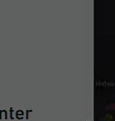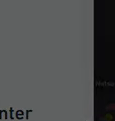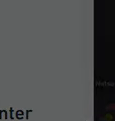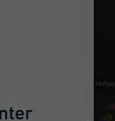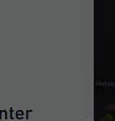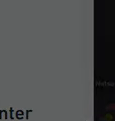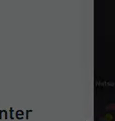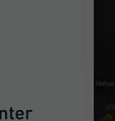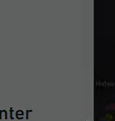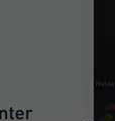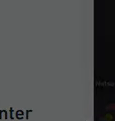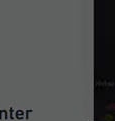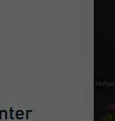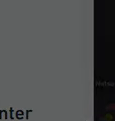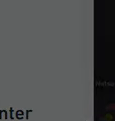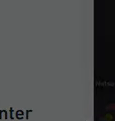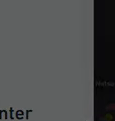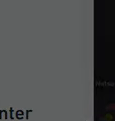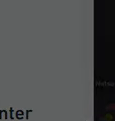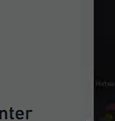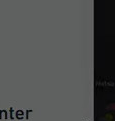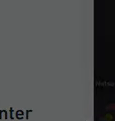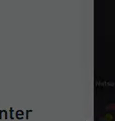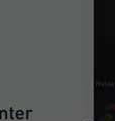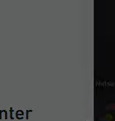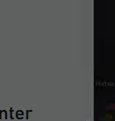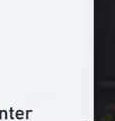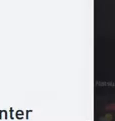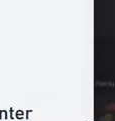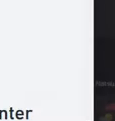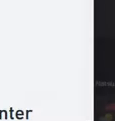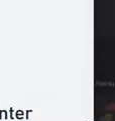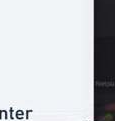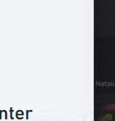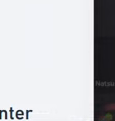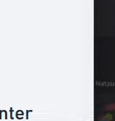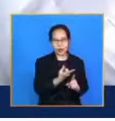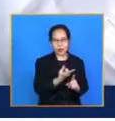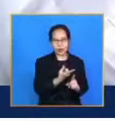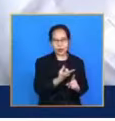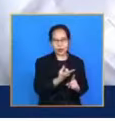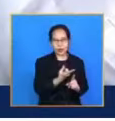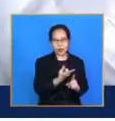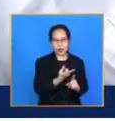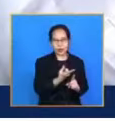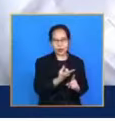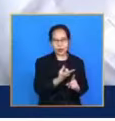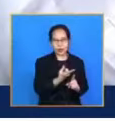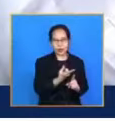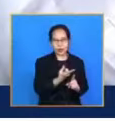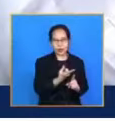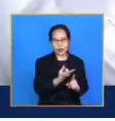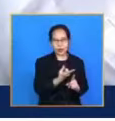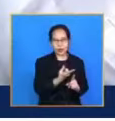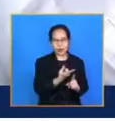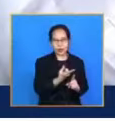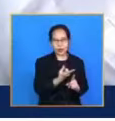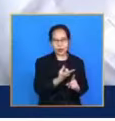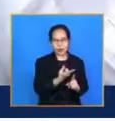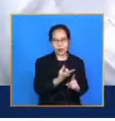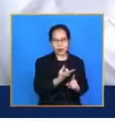ang pasalamat nila ngayon? Sorry ah, hindi ko nakalam eh. Ngayon, hindi pa tapos. Hindi pa tapos